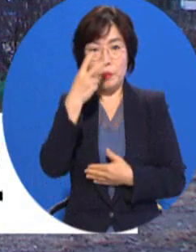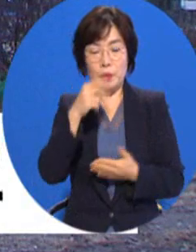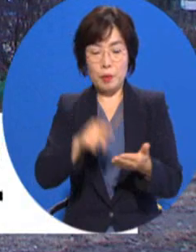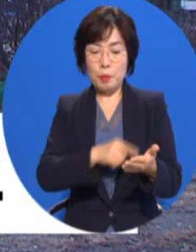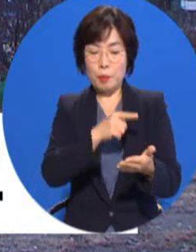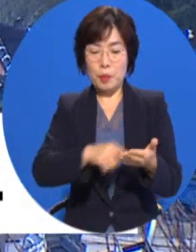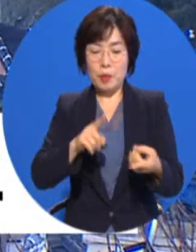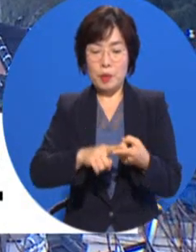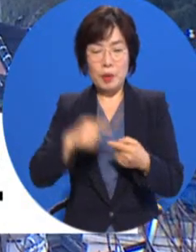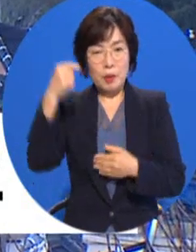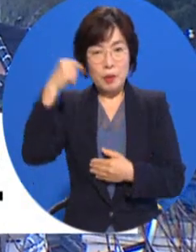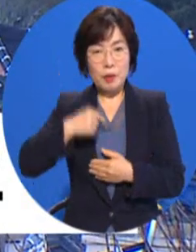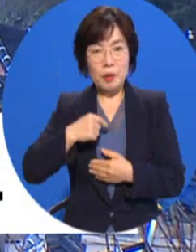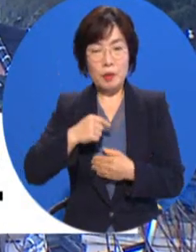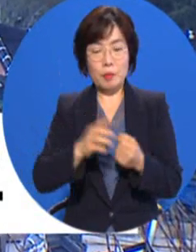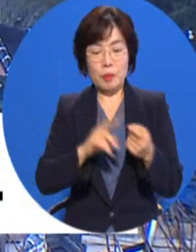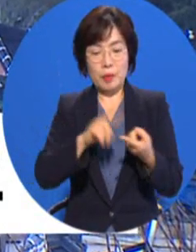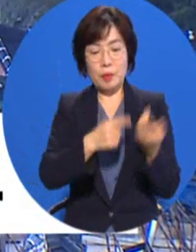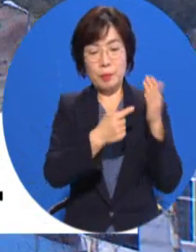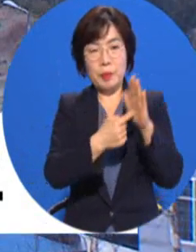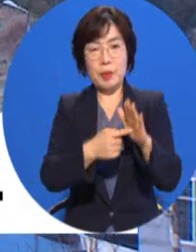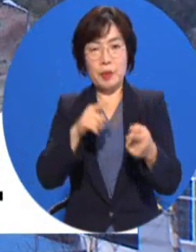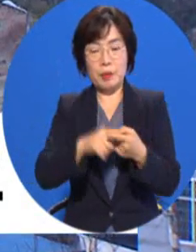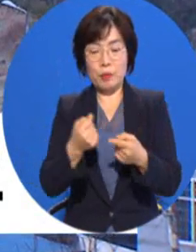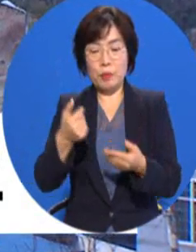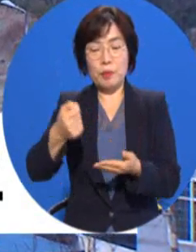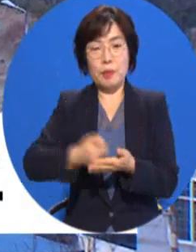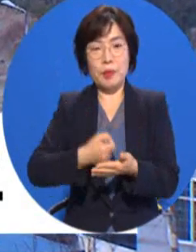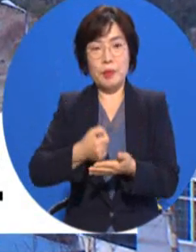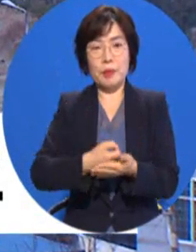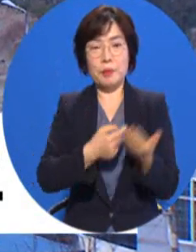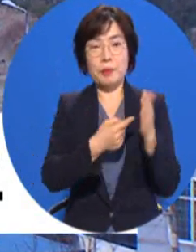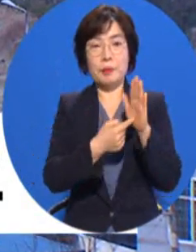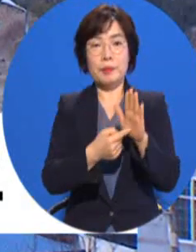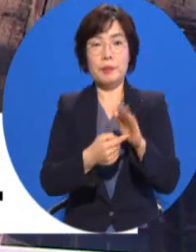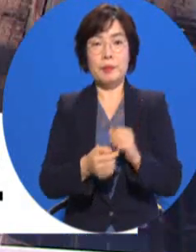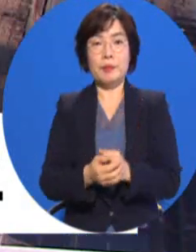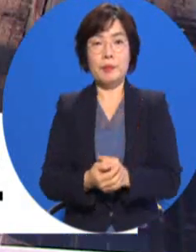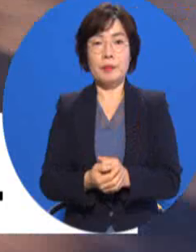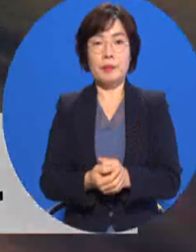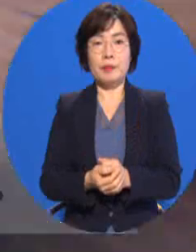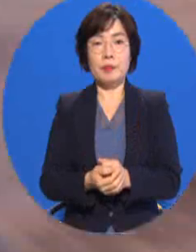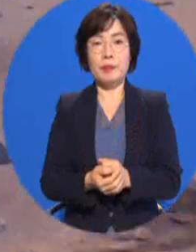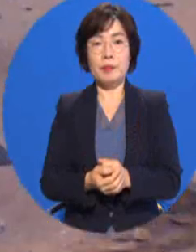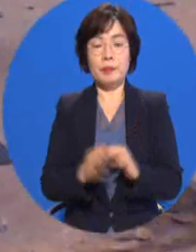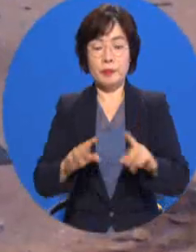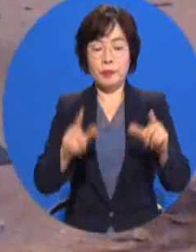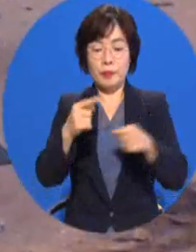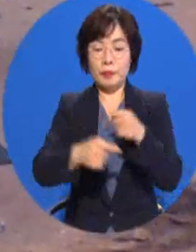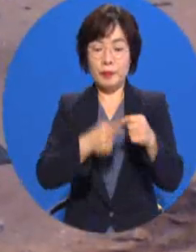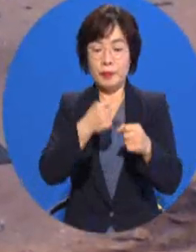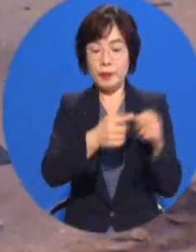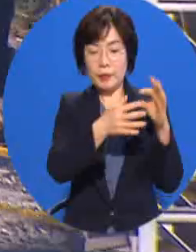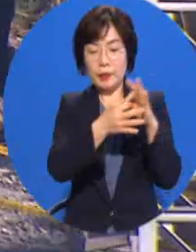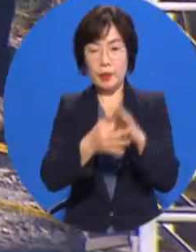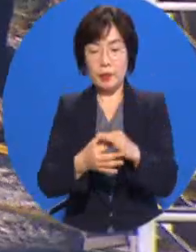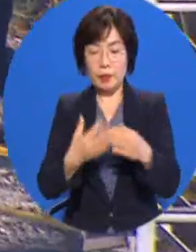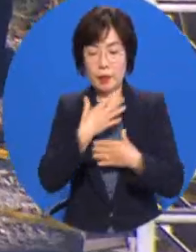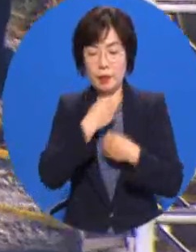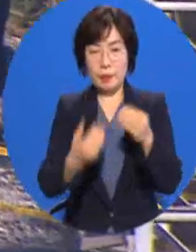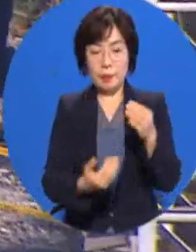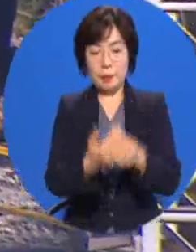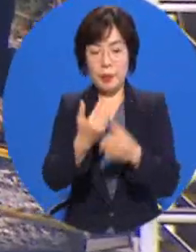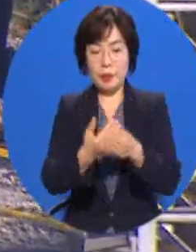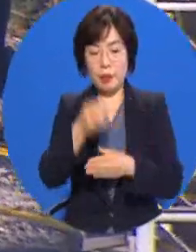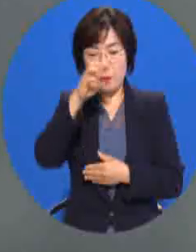등 체감할 수 있는 대책이 제시되지 않은 점은 아쉬운 점으로 남아 있습니다. 올 한 해 잇따른 안전사고로